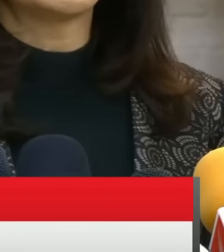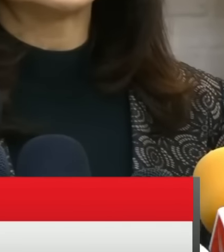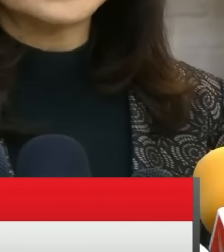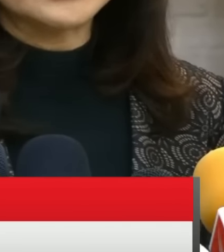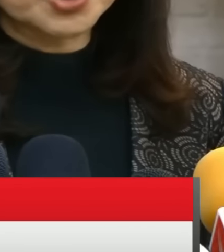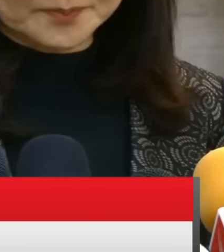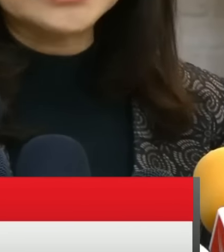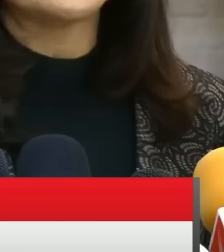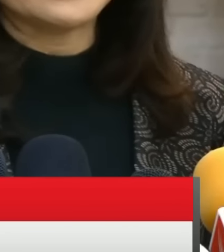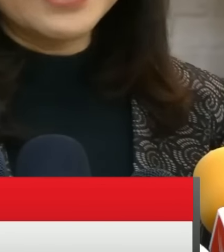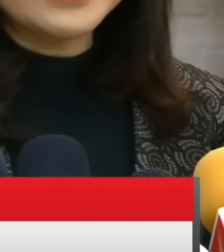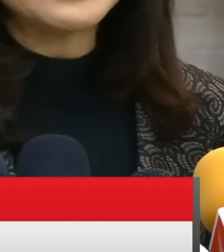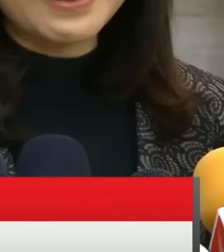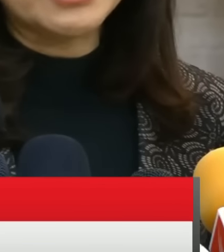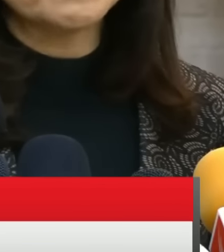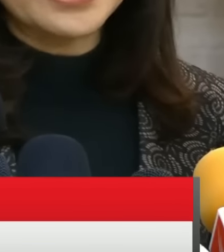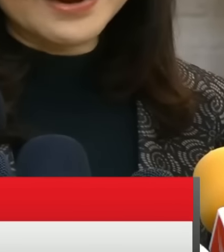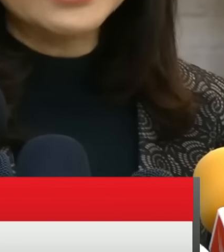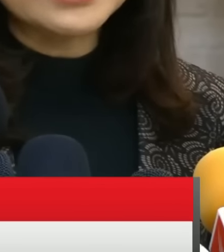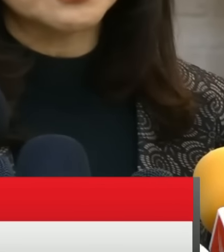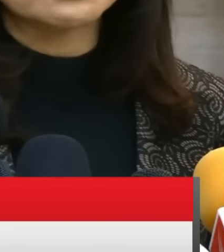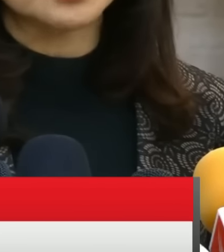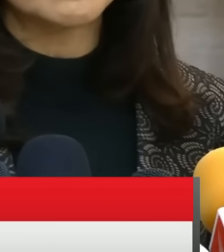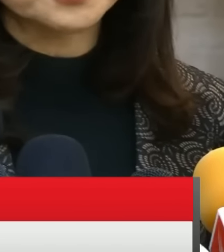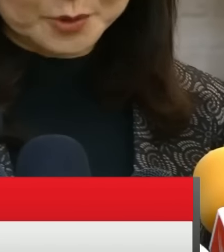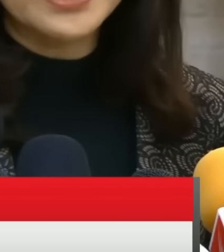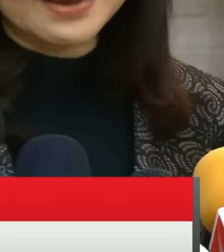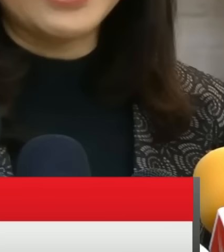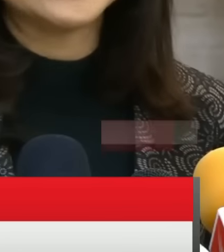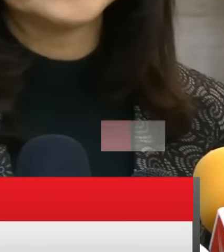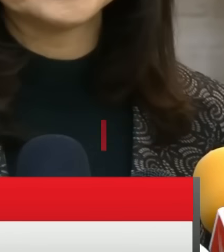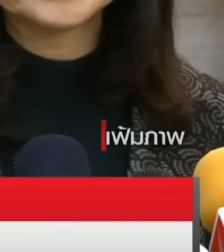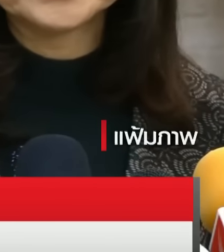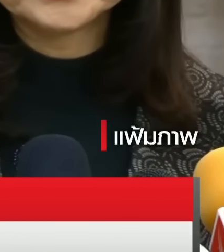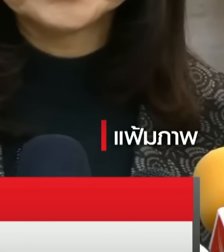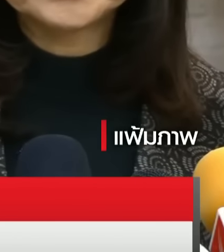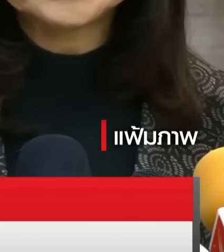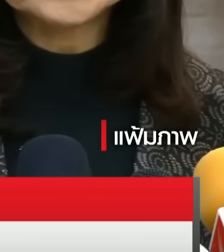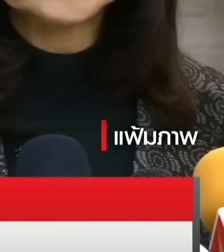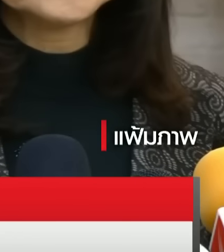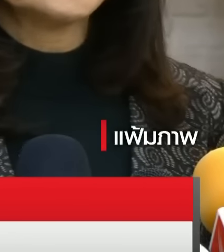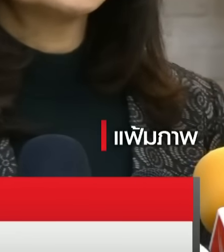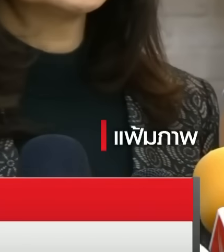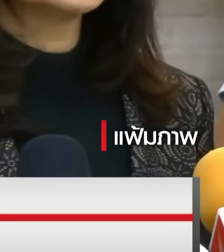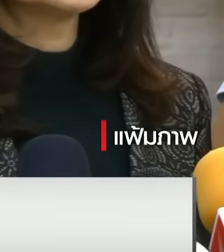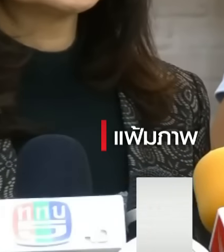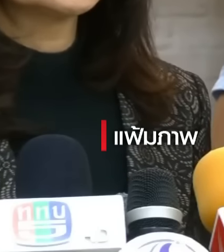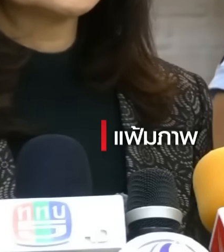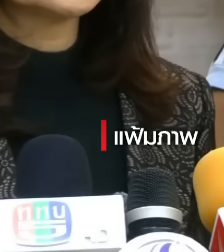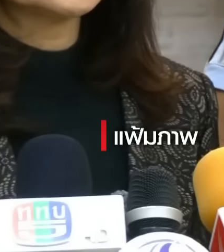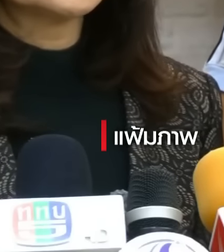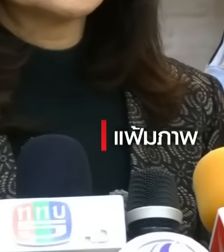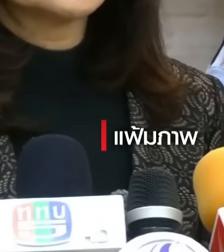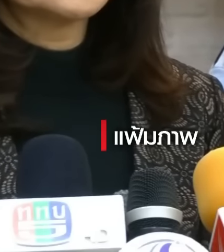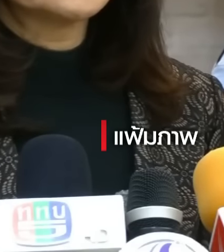กรุณาหุบปกเดี๋ยวนี้ขออนุญาตนะอย่าไปพูดประเด็นเหล่านี้เลยเคน